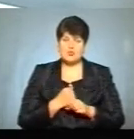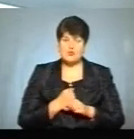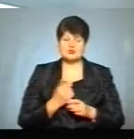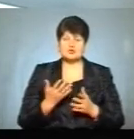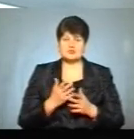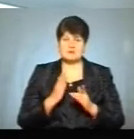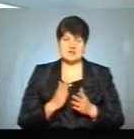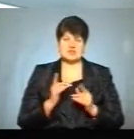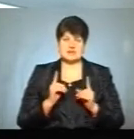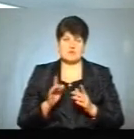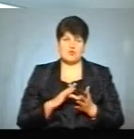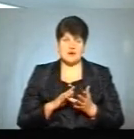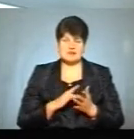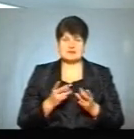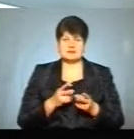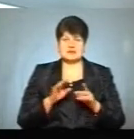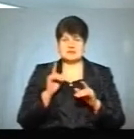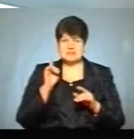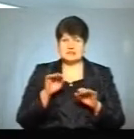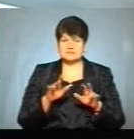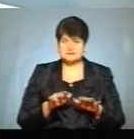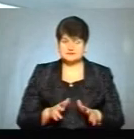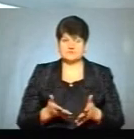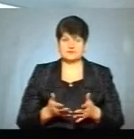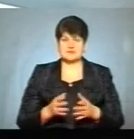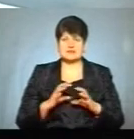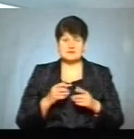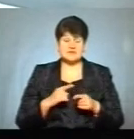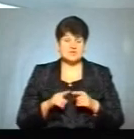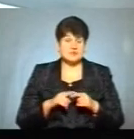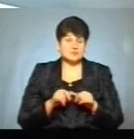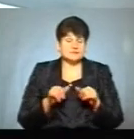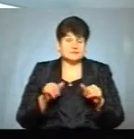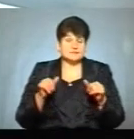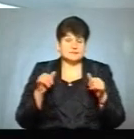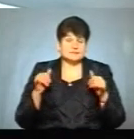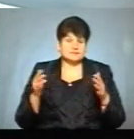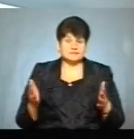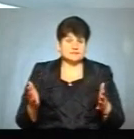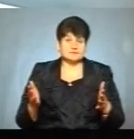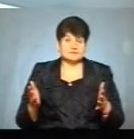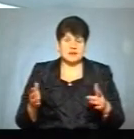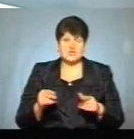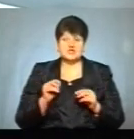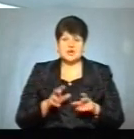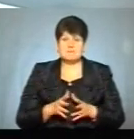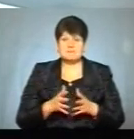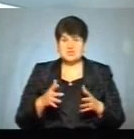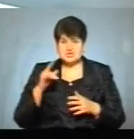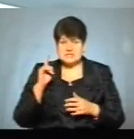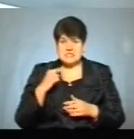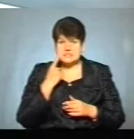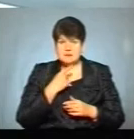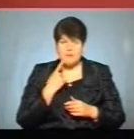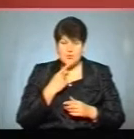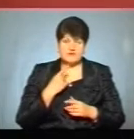фах бухгалтера. Треба знати і IT-технології, тому що світ так швидко рухається вперед. І чим більше ти знаєш мов, чим